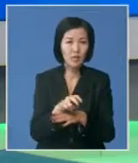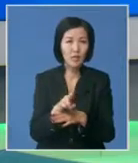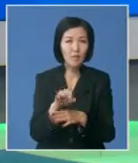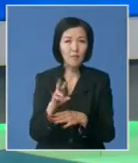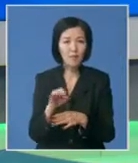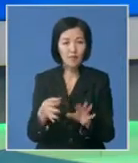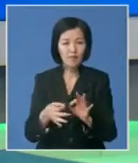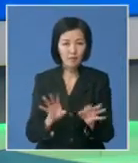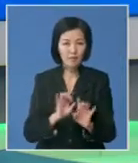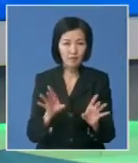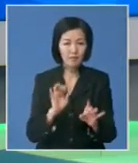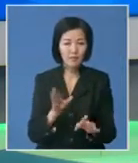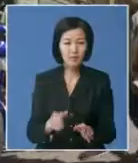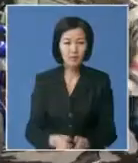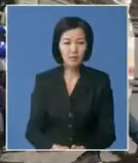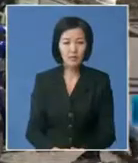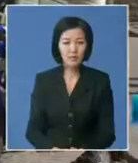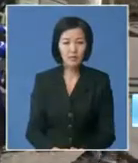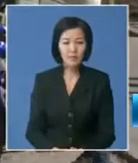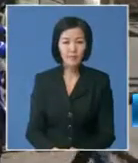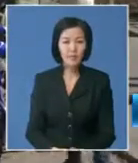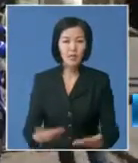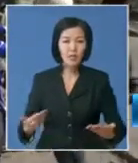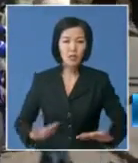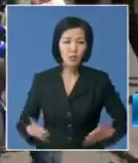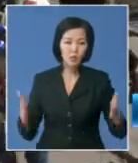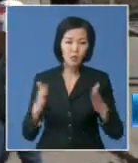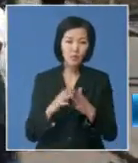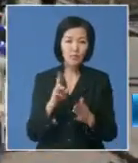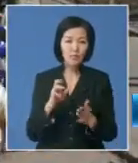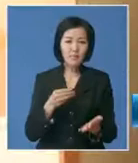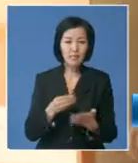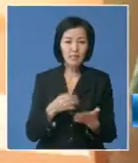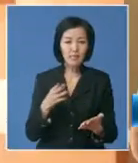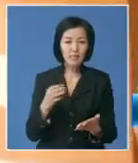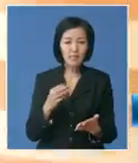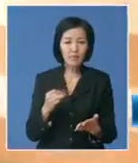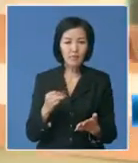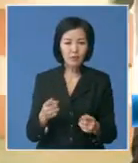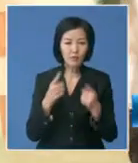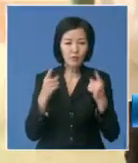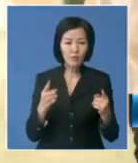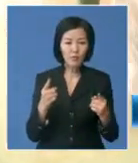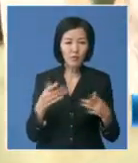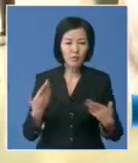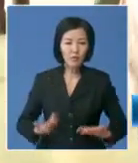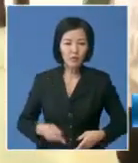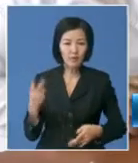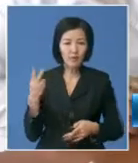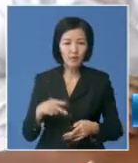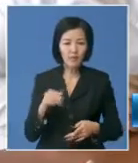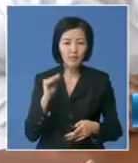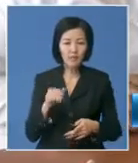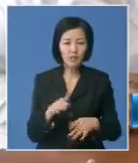об этом расскажет подробнее жилой комплекс осло арман крупнейший в области в нем проживают свыше 20 тысяч